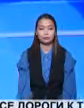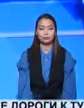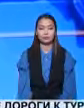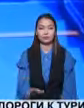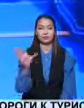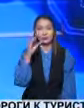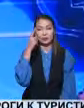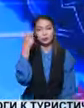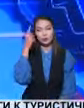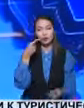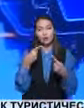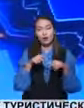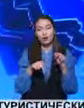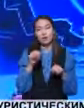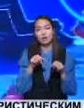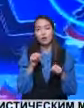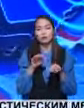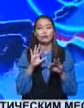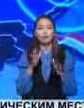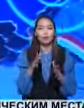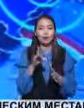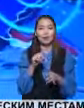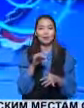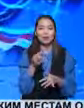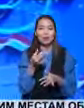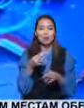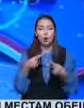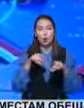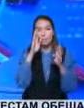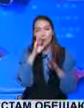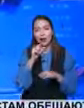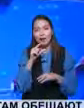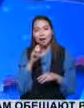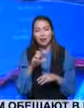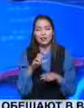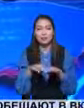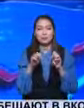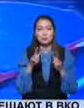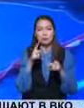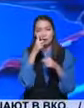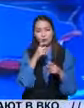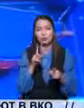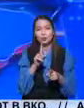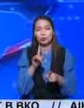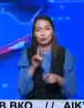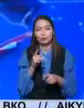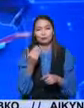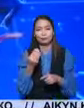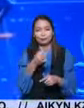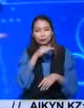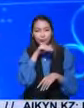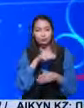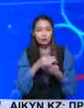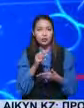Все мифы вокруг возможной радиации для окружающего мира от АЭС рассеял специалист в области радиоактивных отходов. По словам Артура